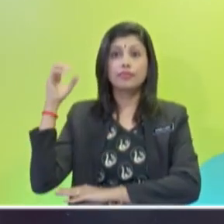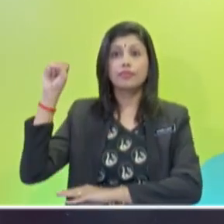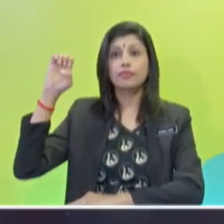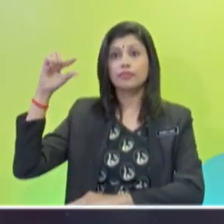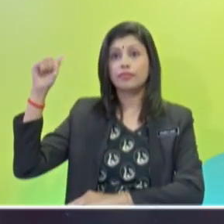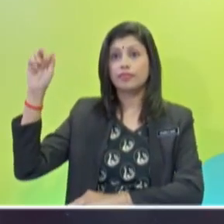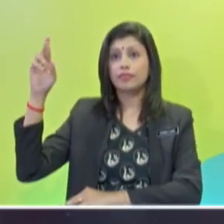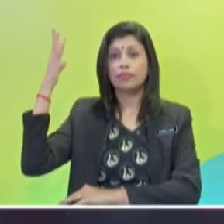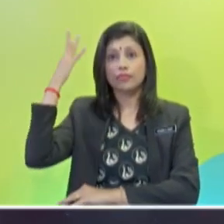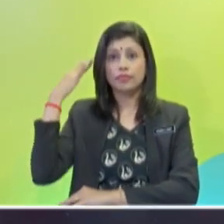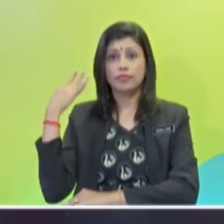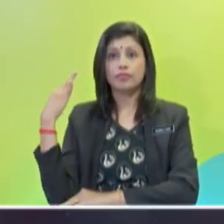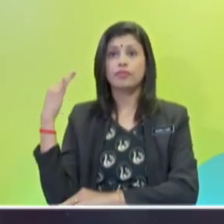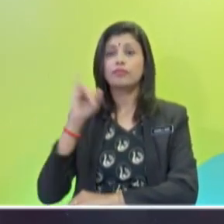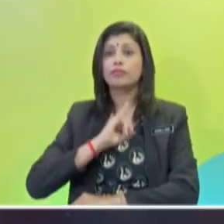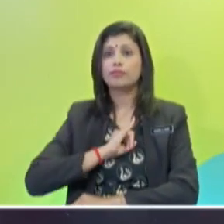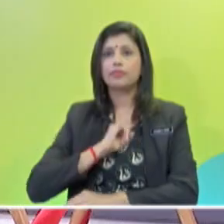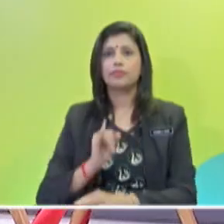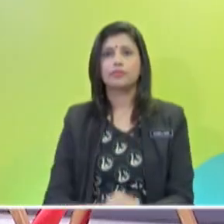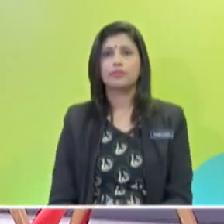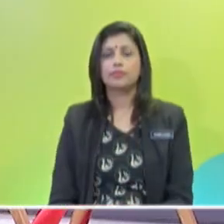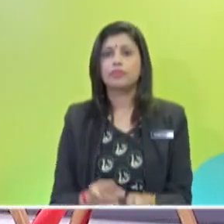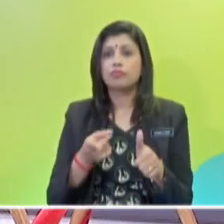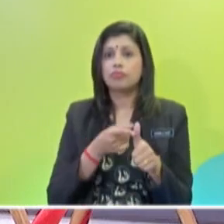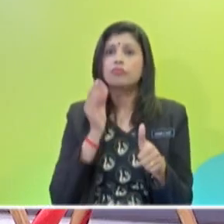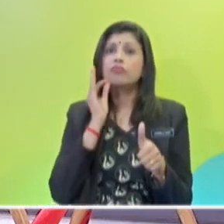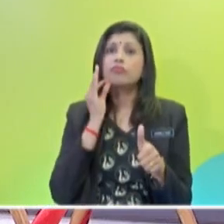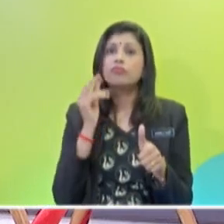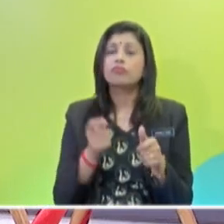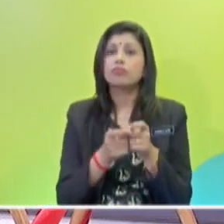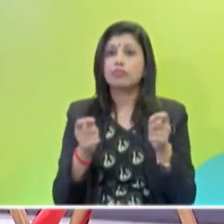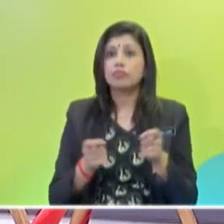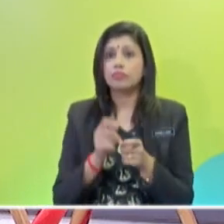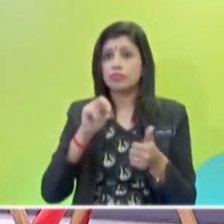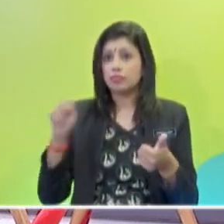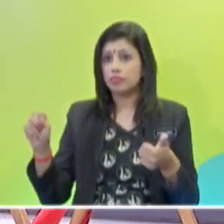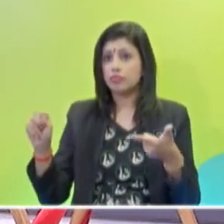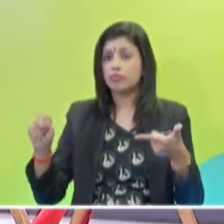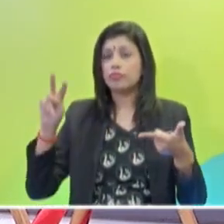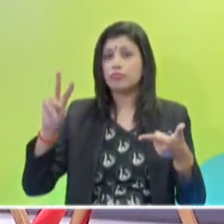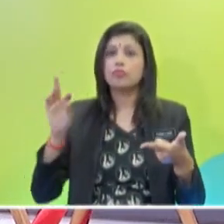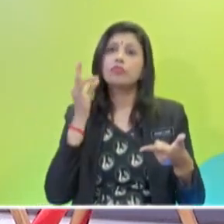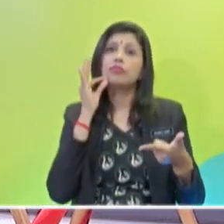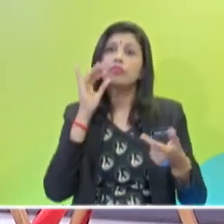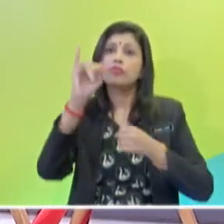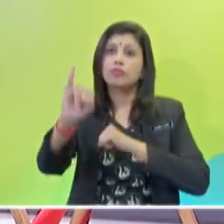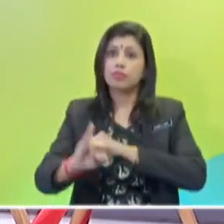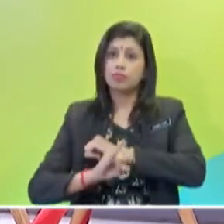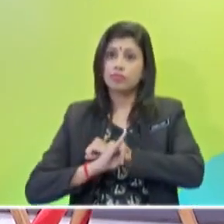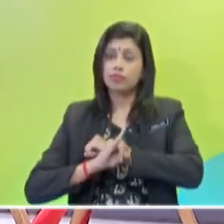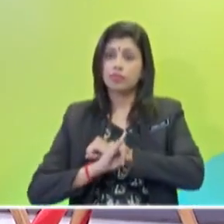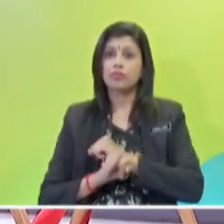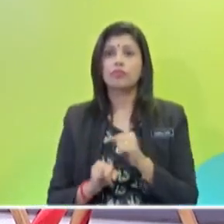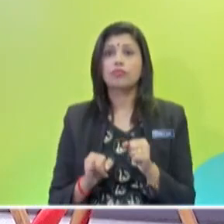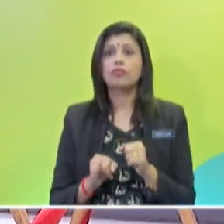kita ada buah-buahan tempatan, betul? Betul. Lepas tu kita juga ada buah-buahan import. Import. Dan tak lupa juga kalau